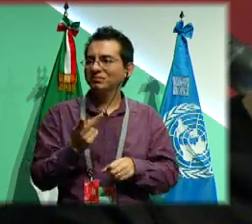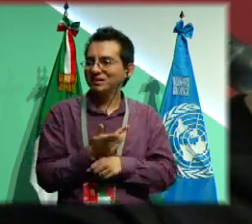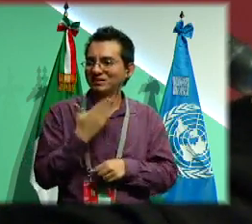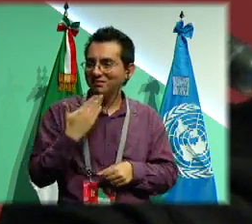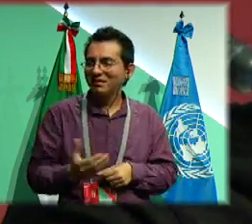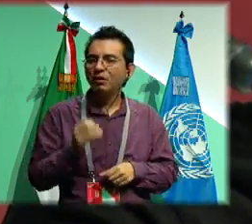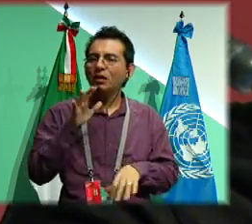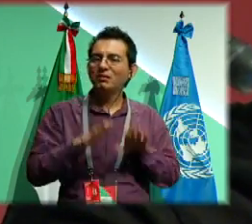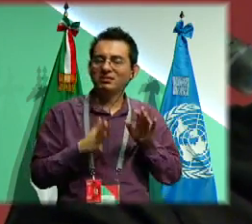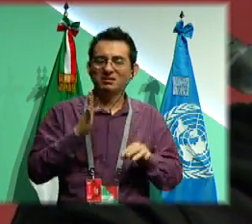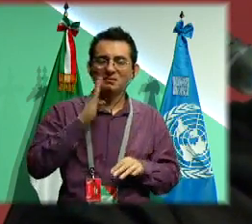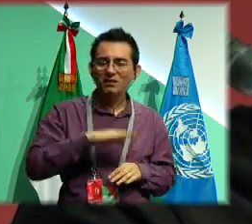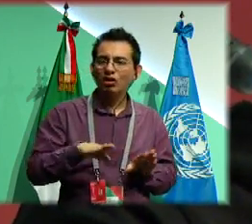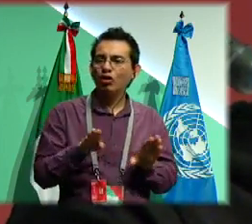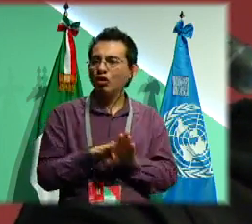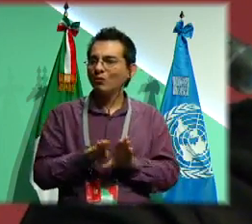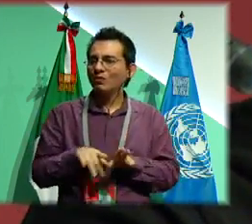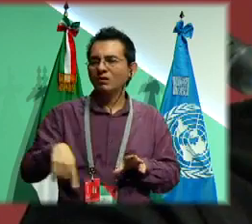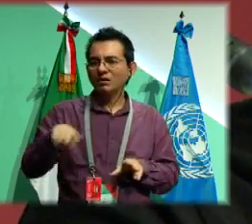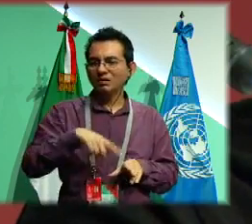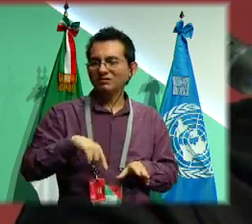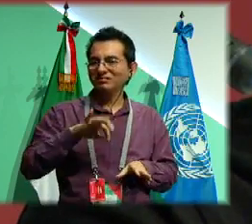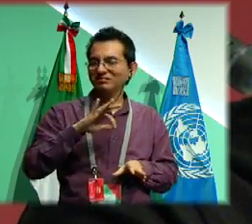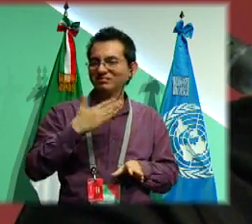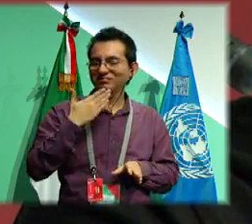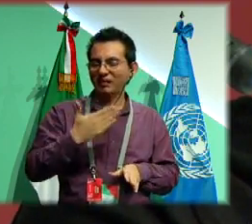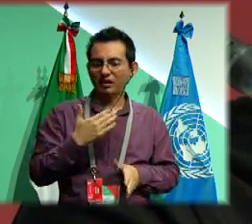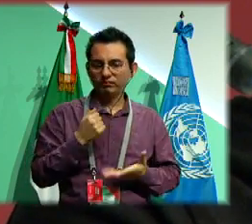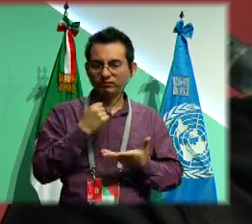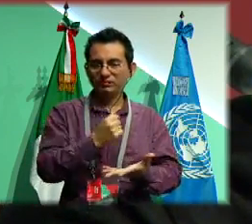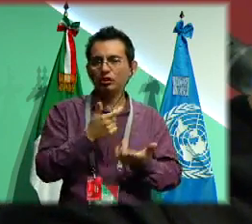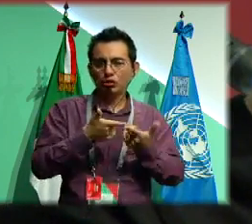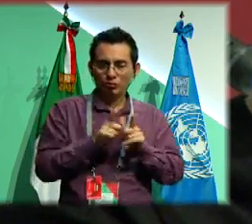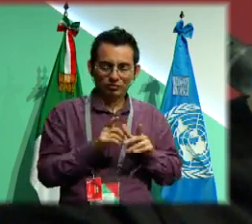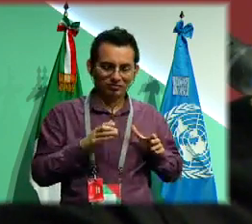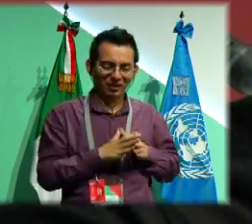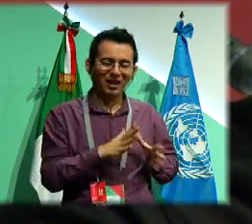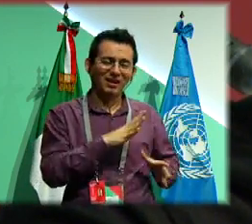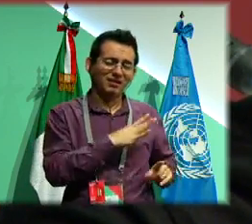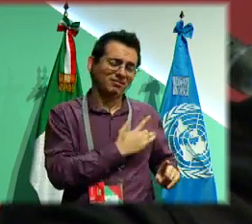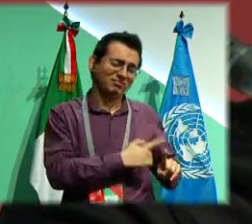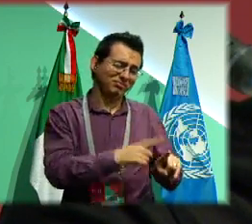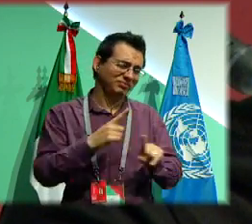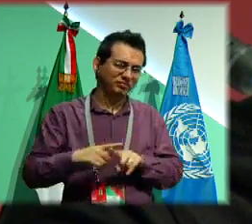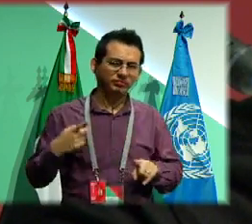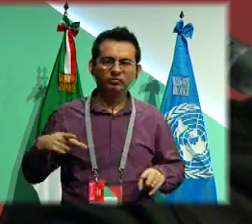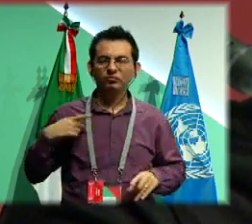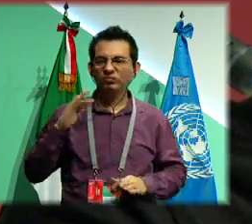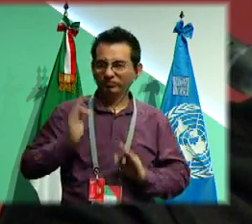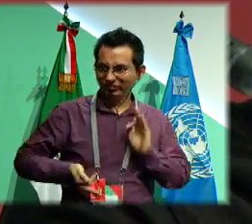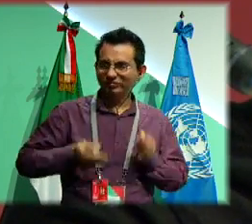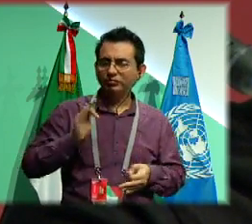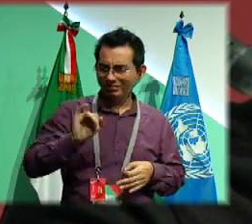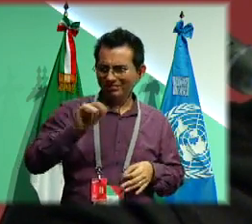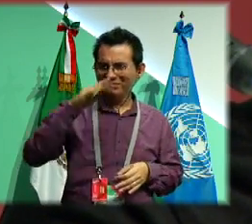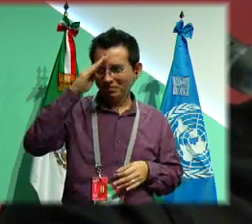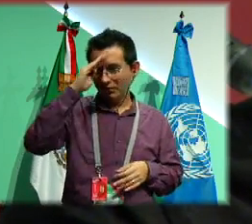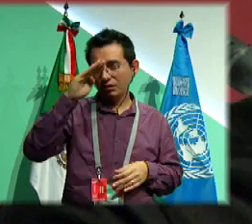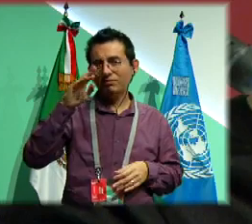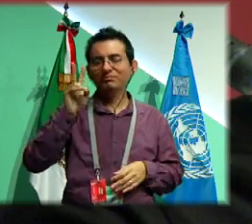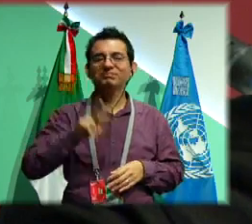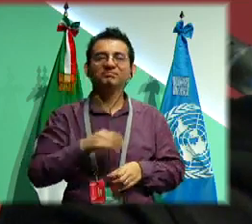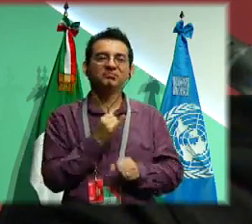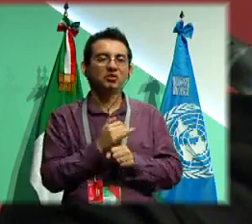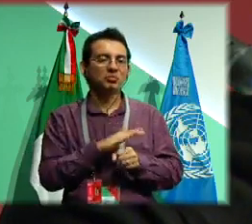obtenir des accords entre les différents acteurs, et pourtant c'était possible. Donc je crois qu'il y a des avancées concrètes que l'on pourrait réaliser